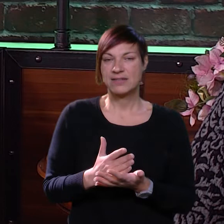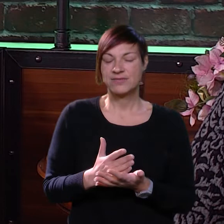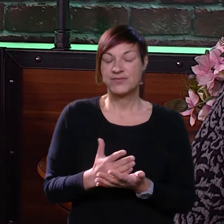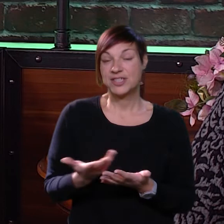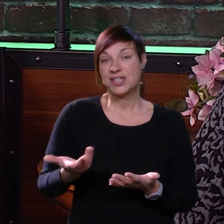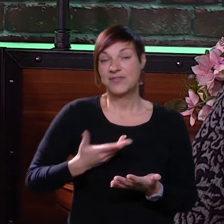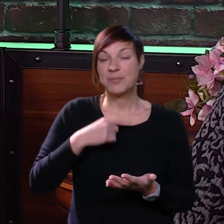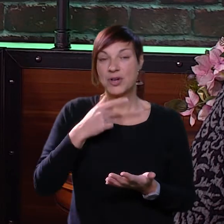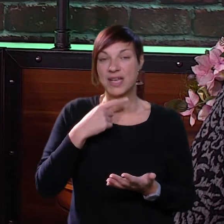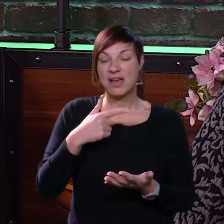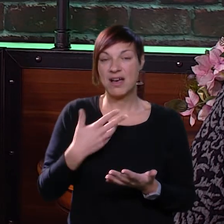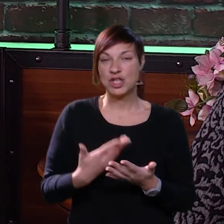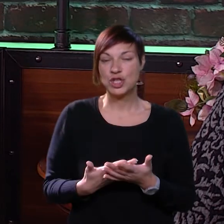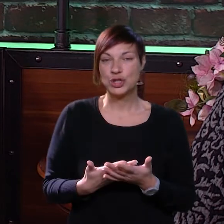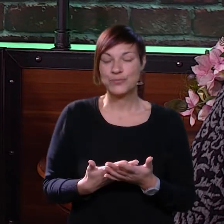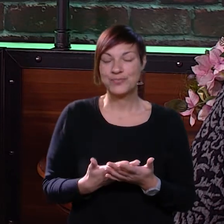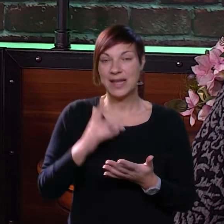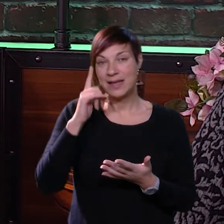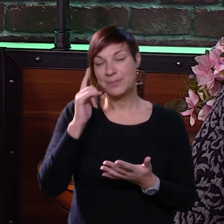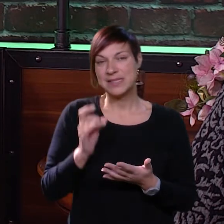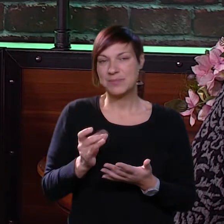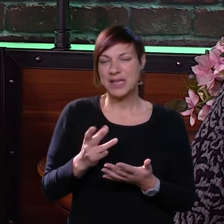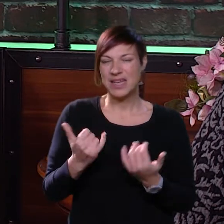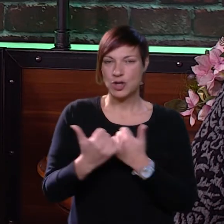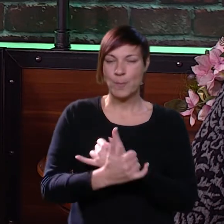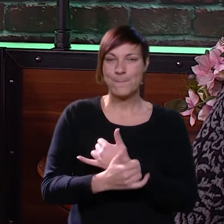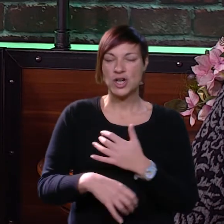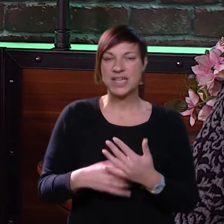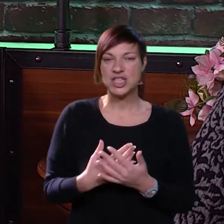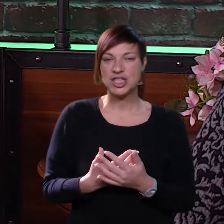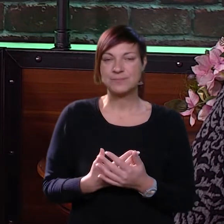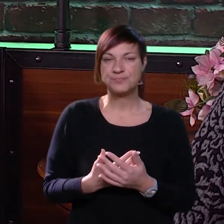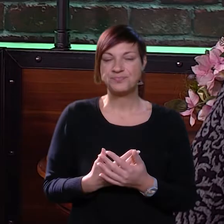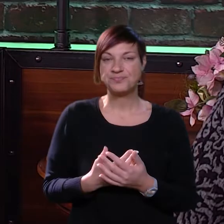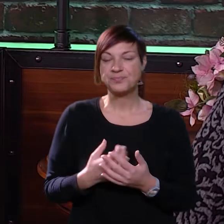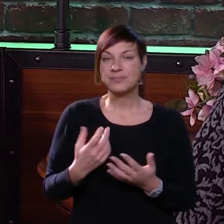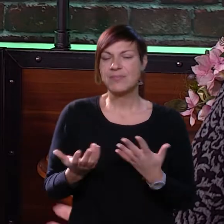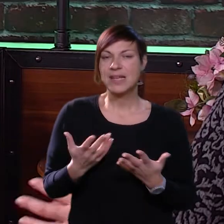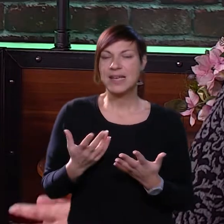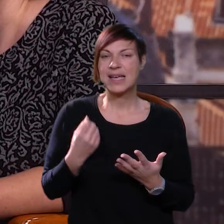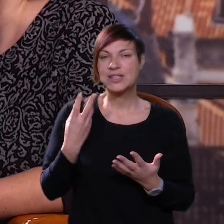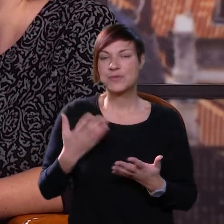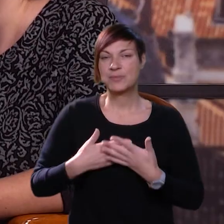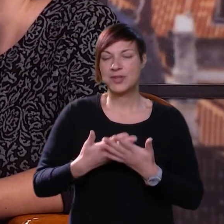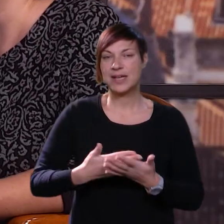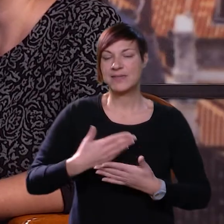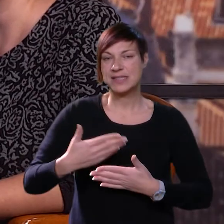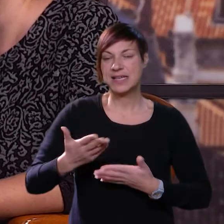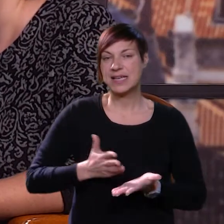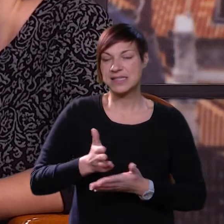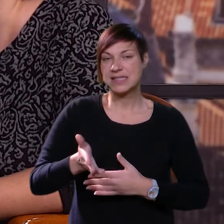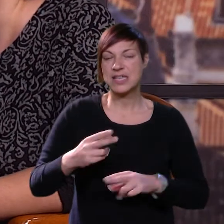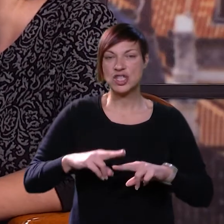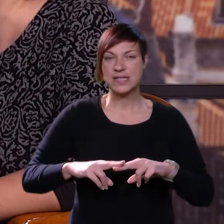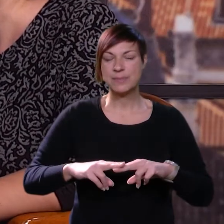više manje ono, čim vam oni kažu, mislim da rijetko kad pogriješe. Kad su vam to rekli, vi ste onda